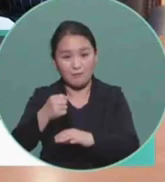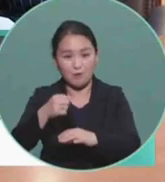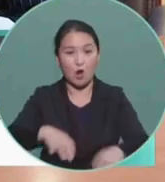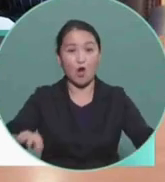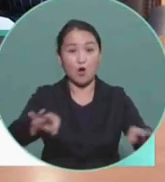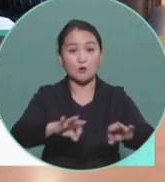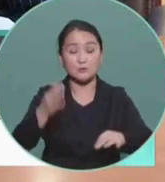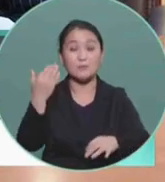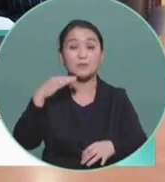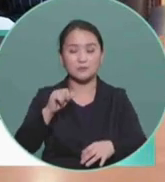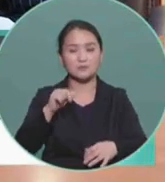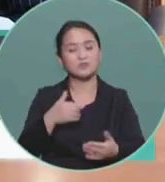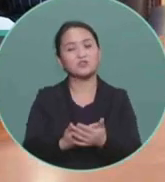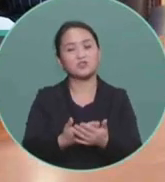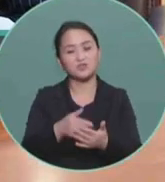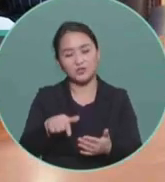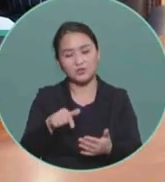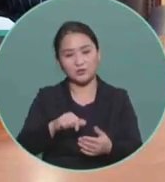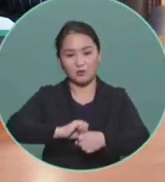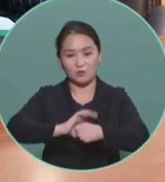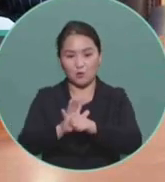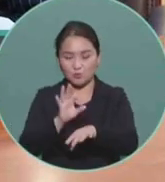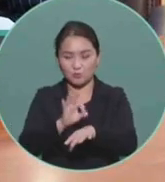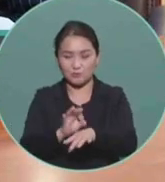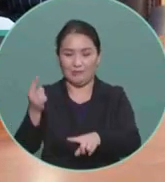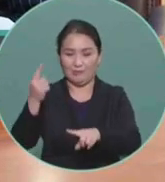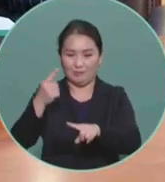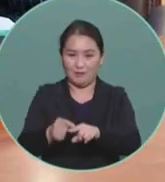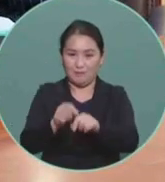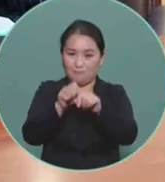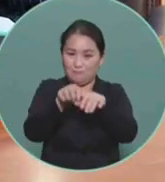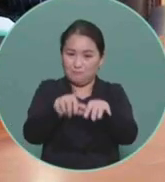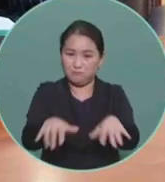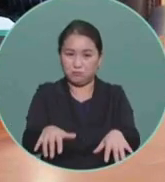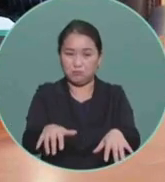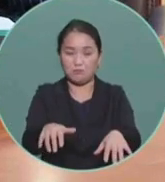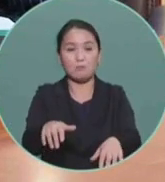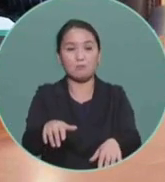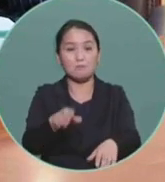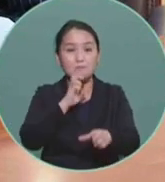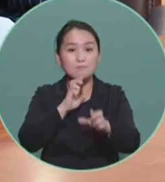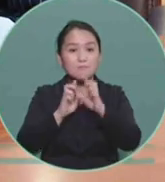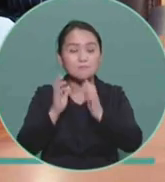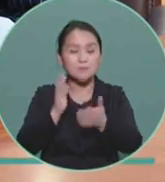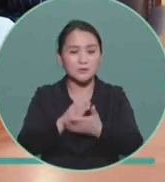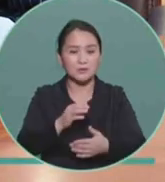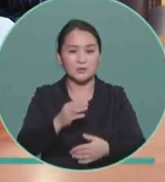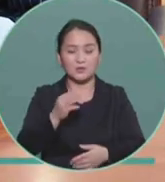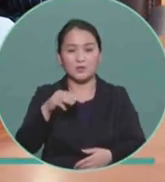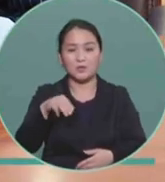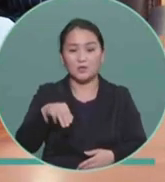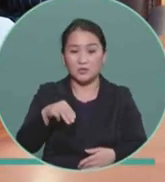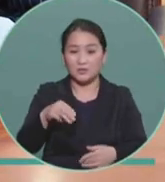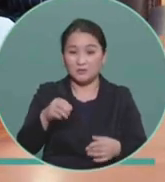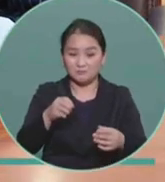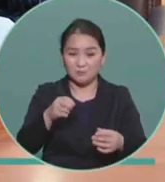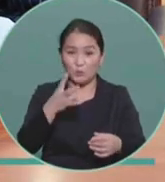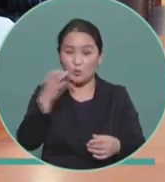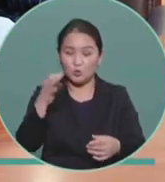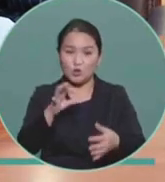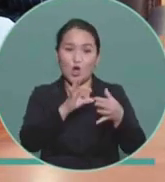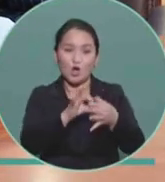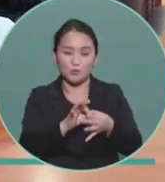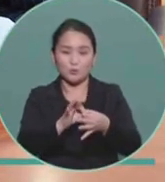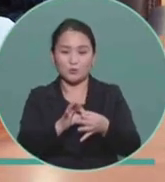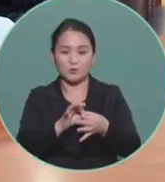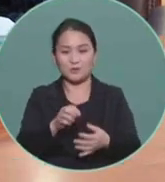тухайд магадгүй тийм уу гараад цар тахал дахин дэгдэх юм аюул нөрлөл яг энэ одоо шахмал төлштэй холбоотой энэ асуудал дахин сэдэрч магадгүй гэсэн бас